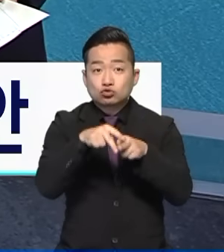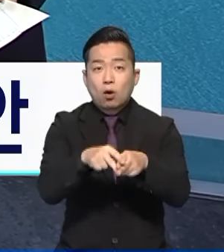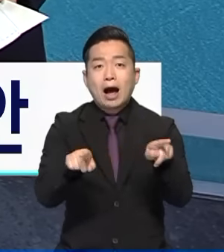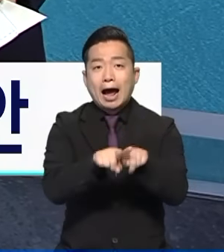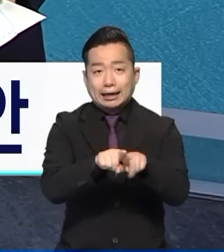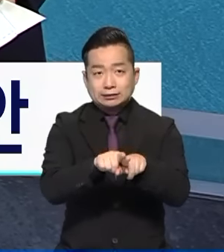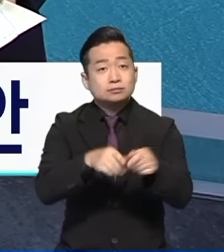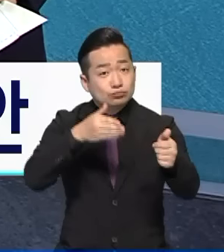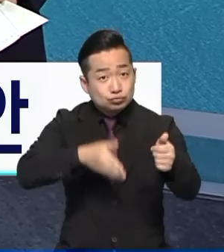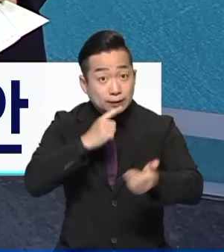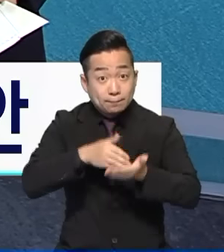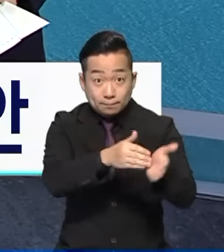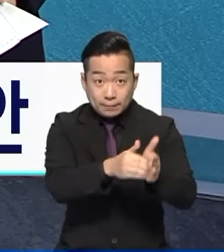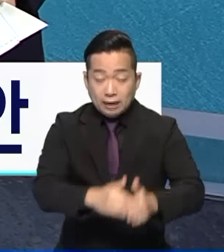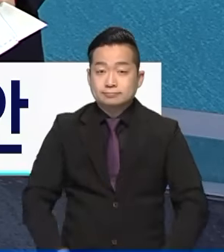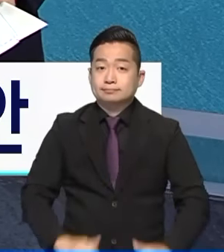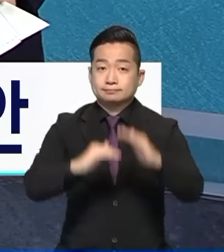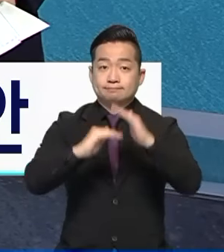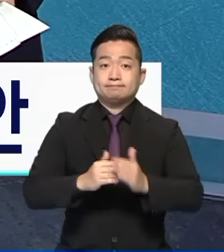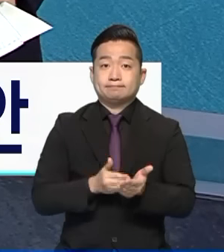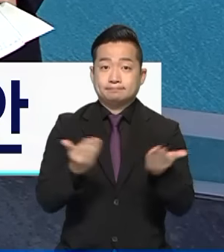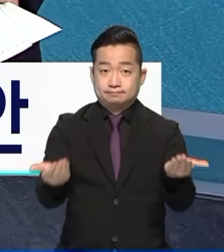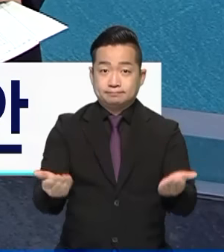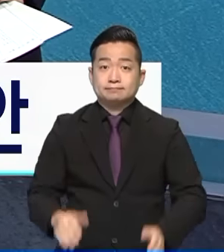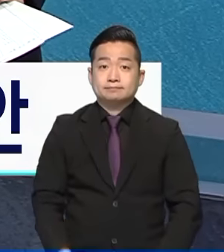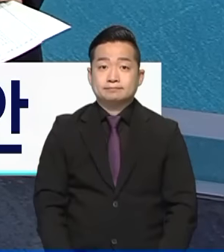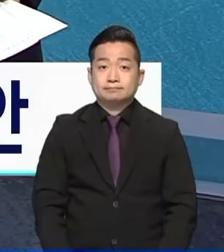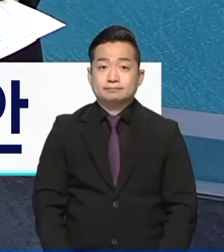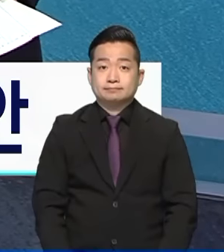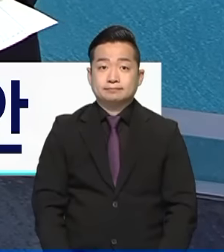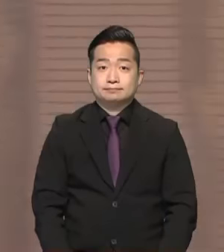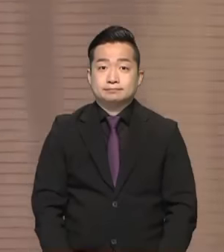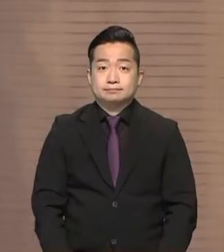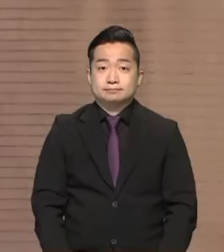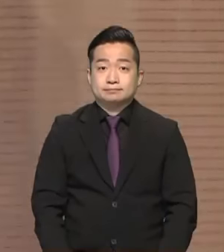내자고 제안했습니다. 이 내용은 정반석 기자가 취재했습니다.